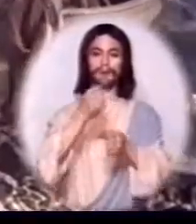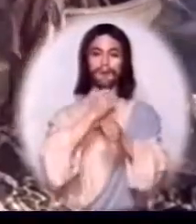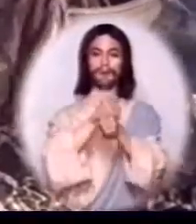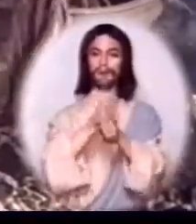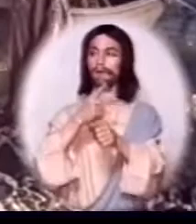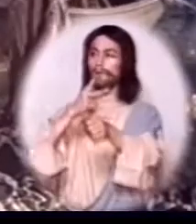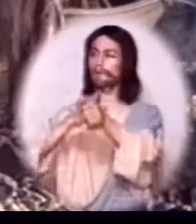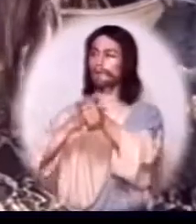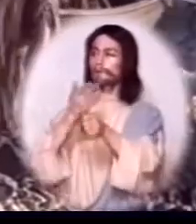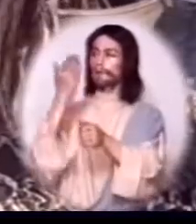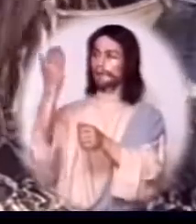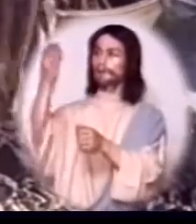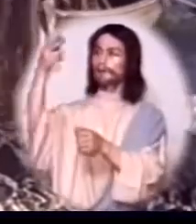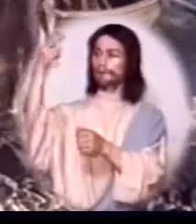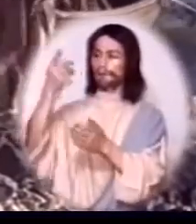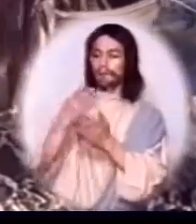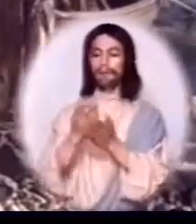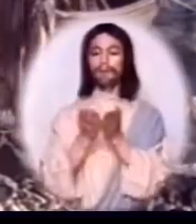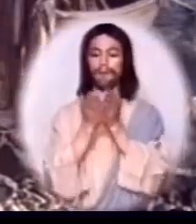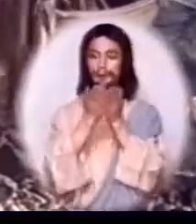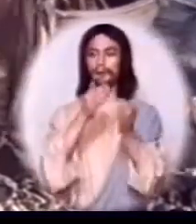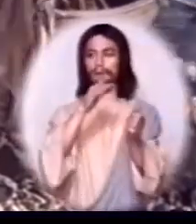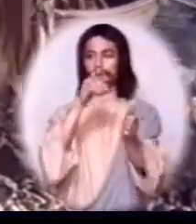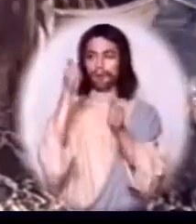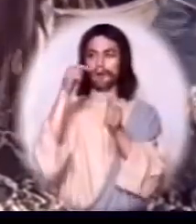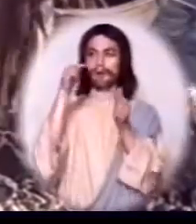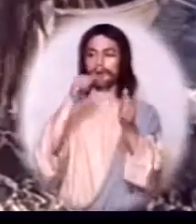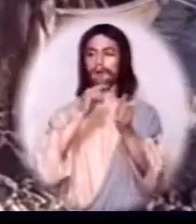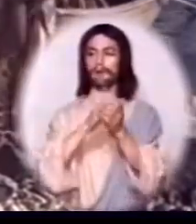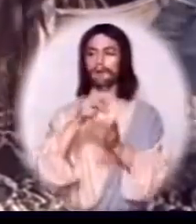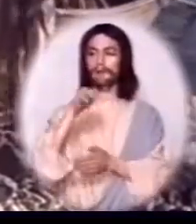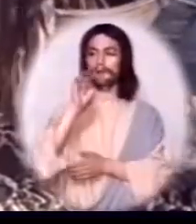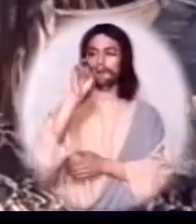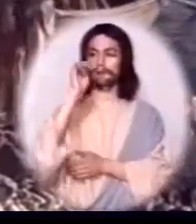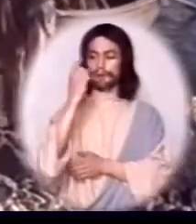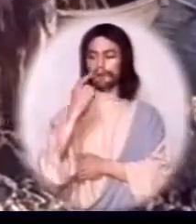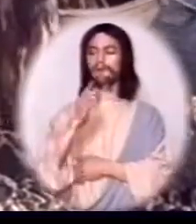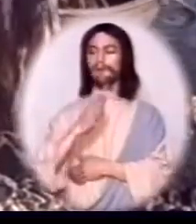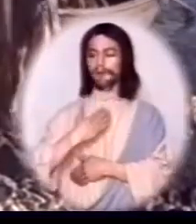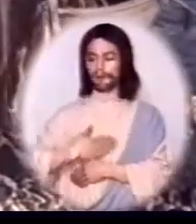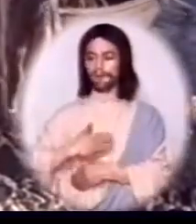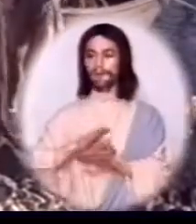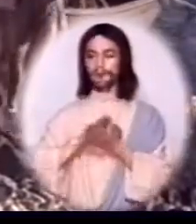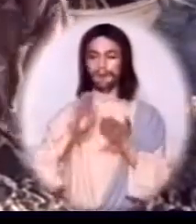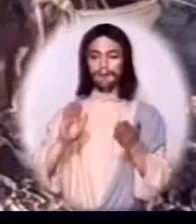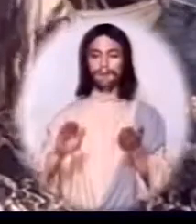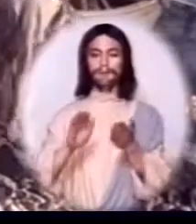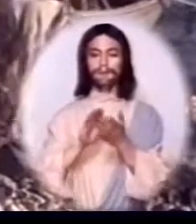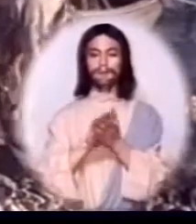평안할지어다. 선생님 당신께도. 배 좀 내게 끌어오너라 시몬아. 그러죠.